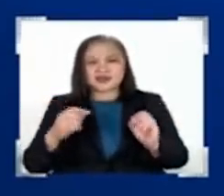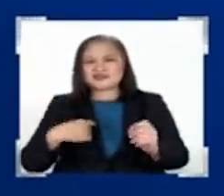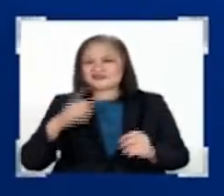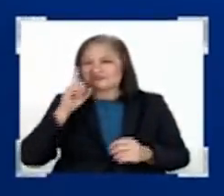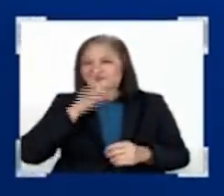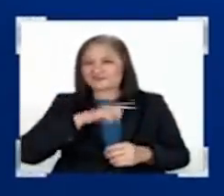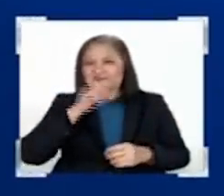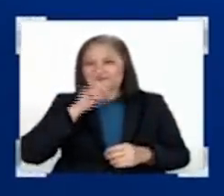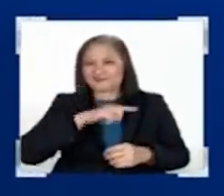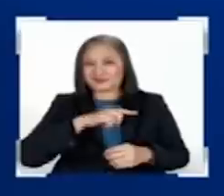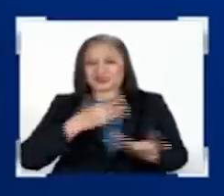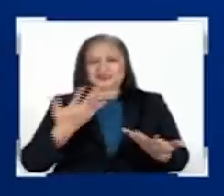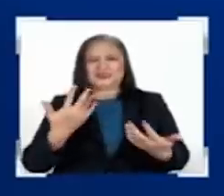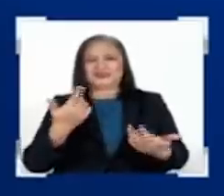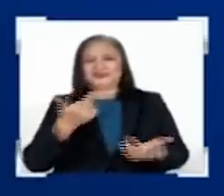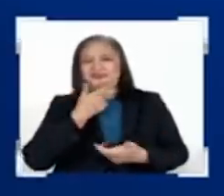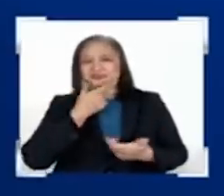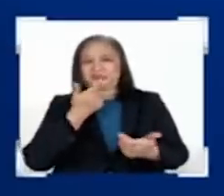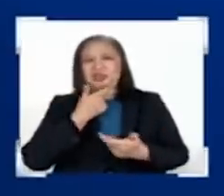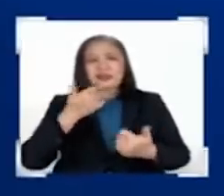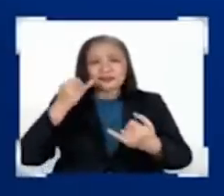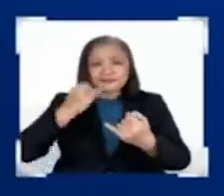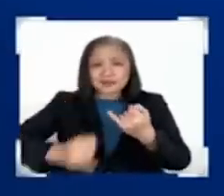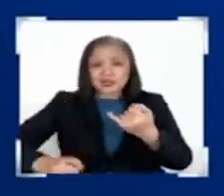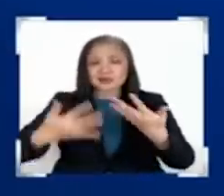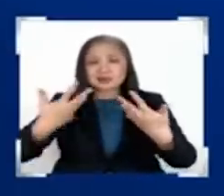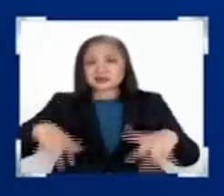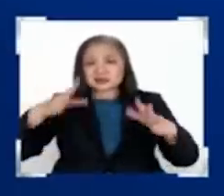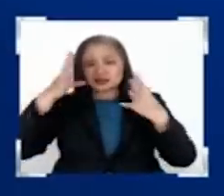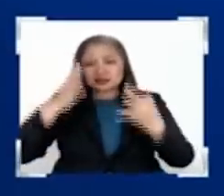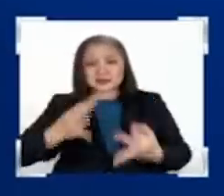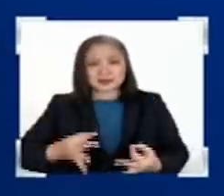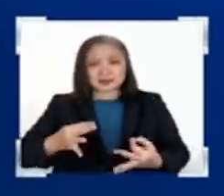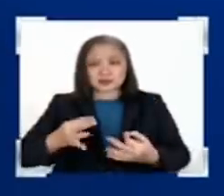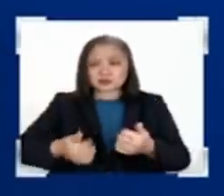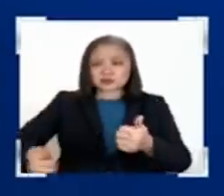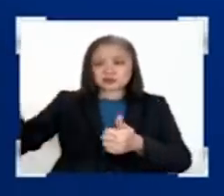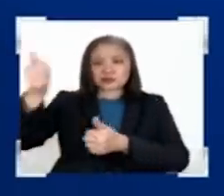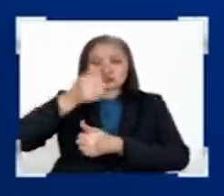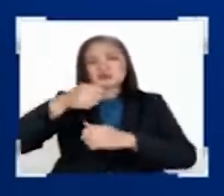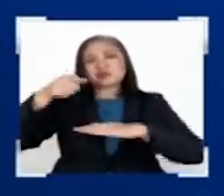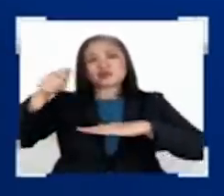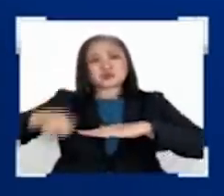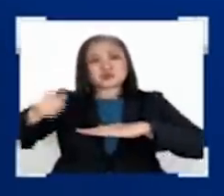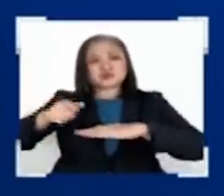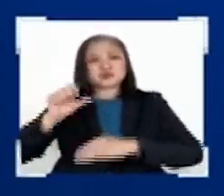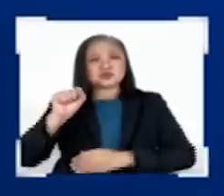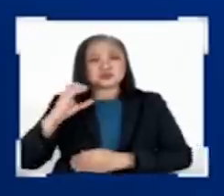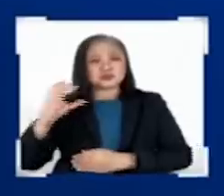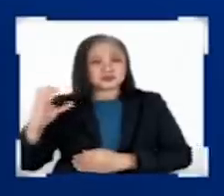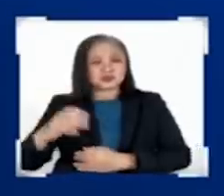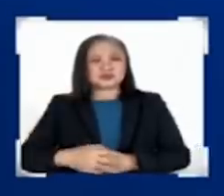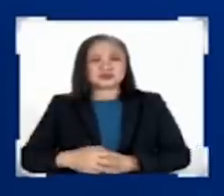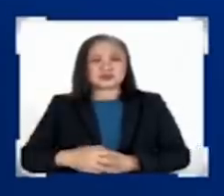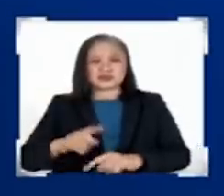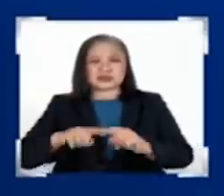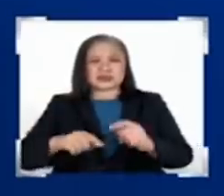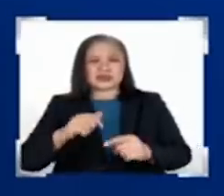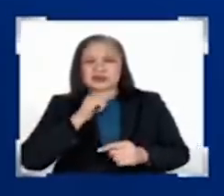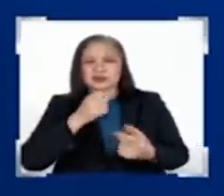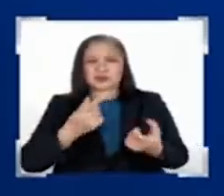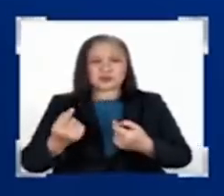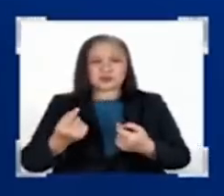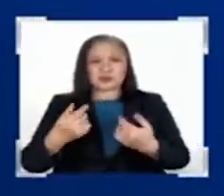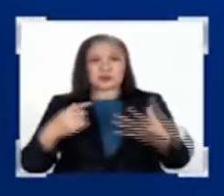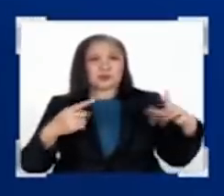laughable. Final na yun eh. That's decision of the Supreme Court. Hindi na pwede, that cannot be made to depend on a